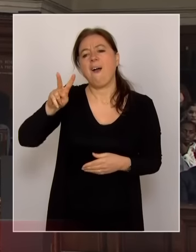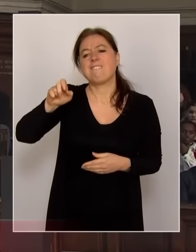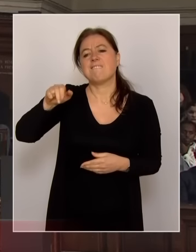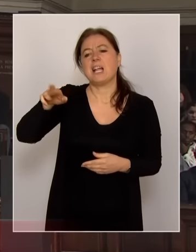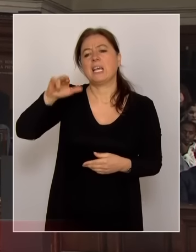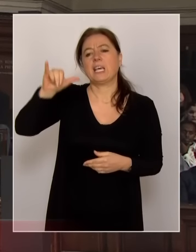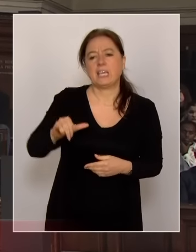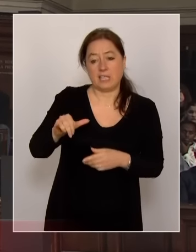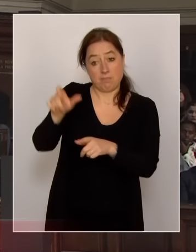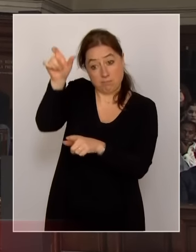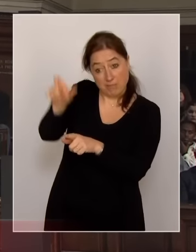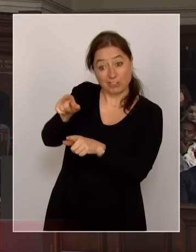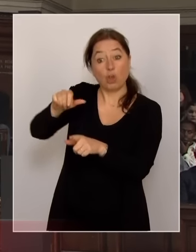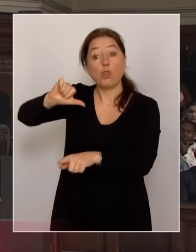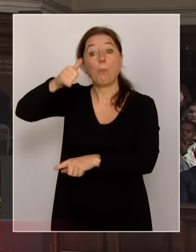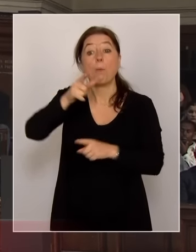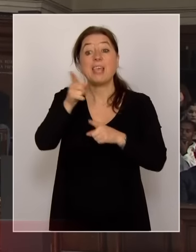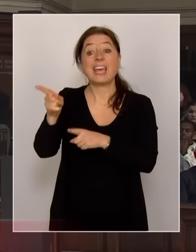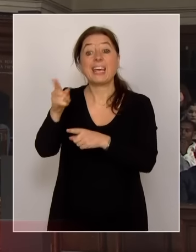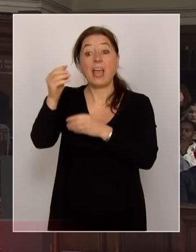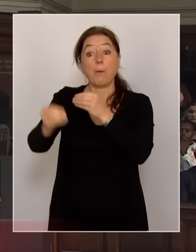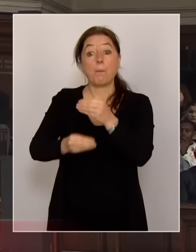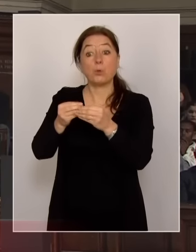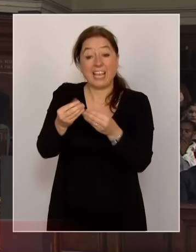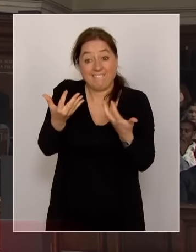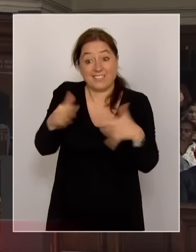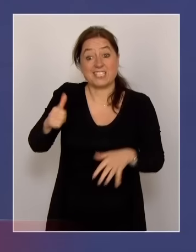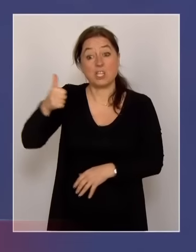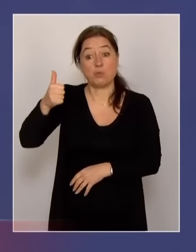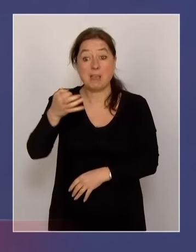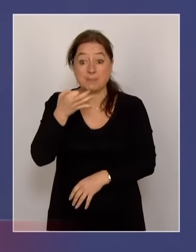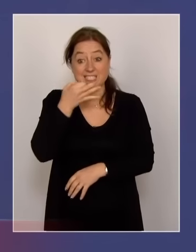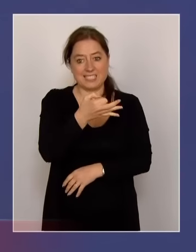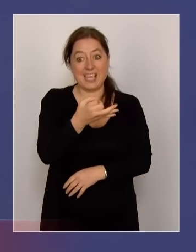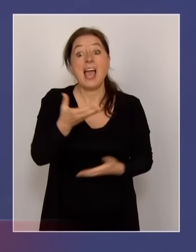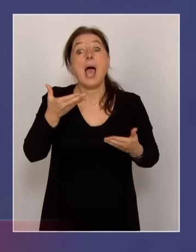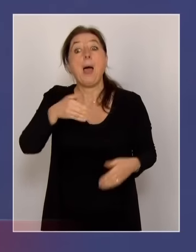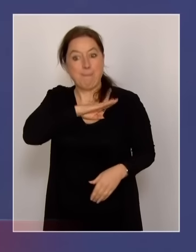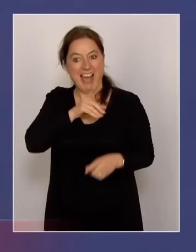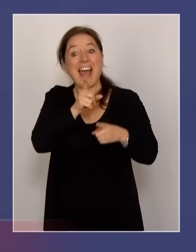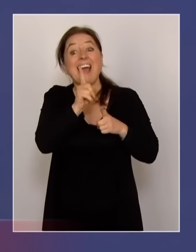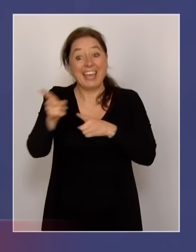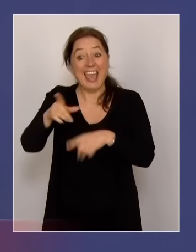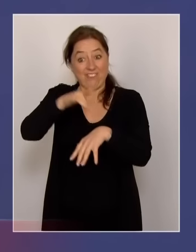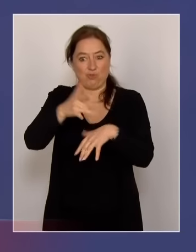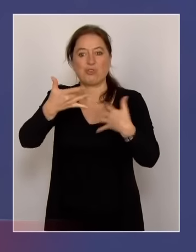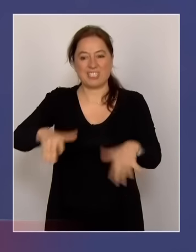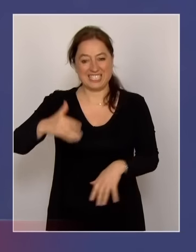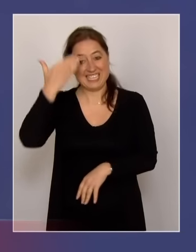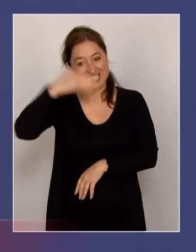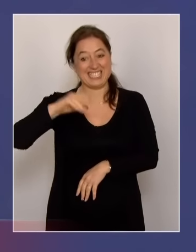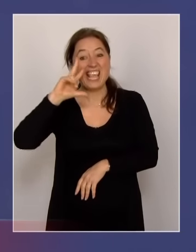la Première Guerre mondiale que nous savions désormais que nos civilisations étaient mortelles. Nous devons être